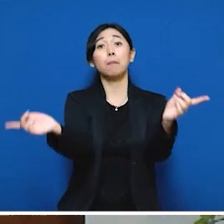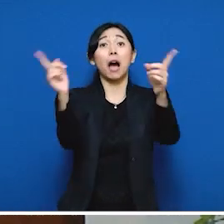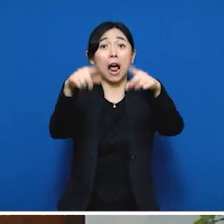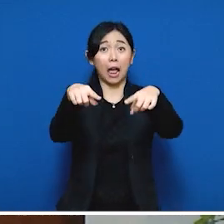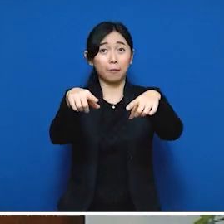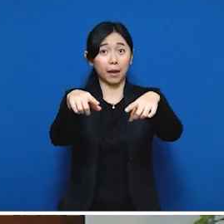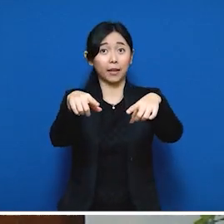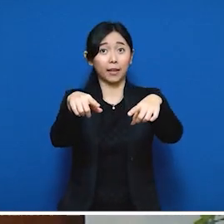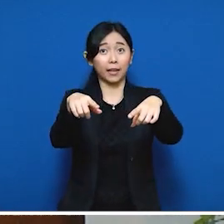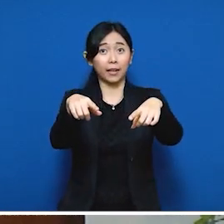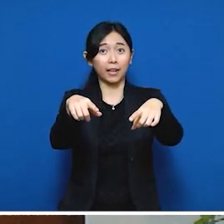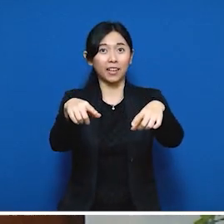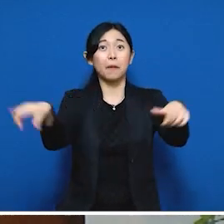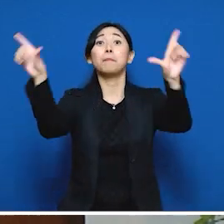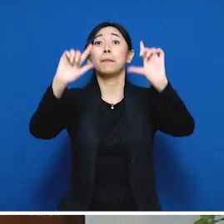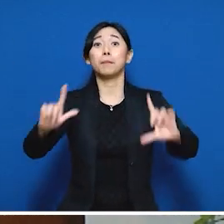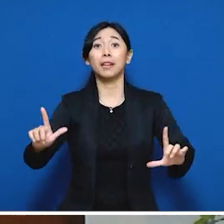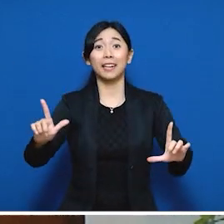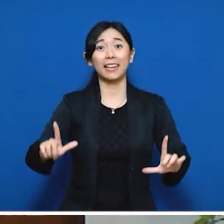menghidupkan iman.